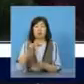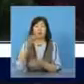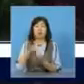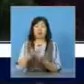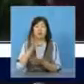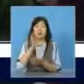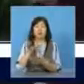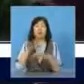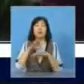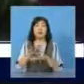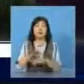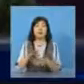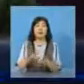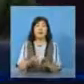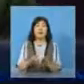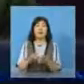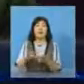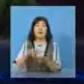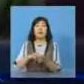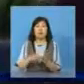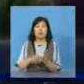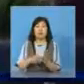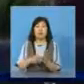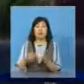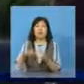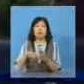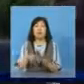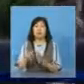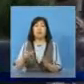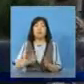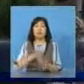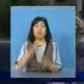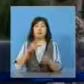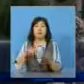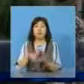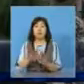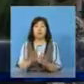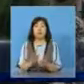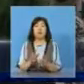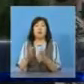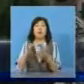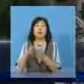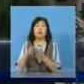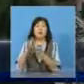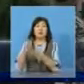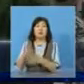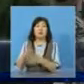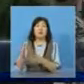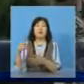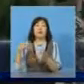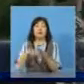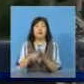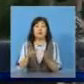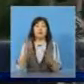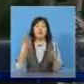Бұл мақсатымыз, бұл жерде үйде отырған шебер ханымдар заттарын қайда сататын білмейді, олар көбінде үйде тұрып қалады. Сондықтан екі ортада дәнекер болып осында көрме